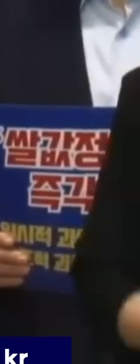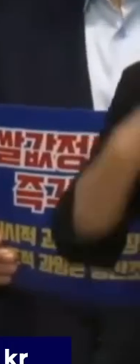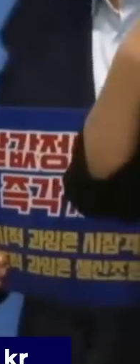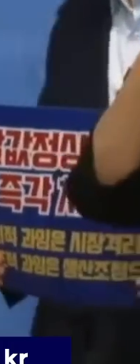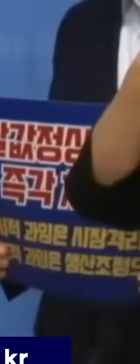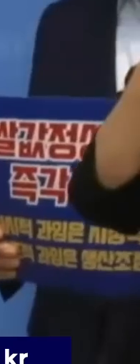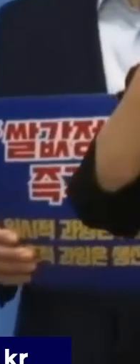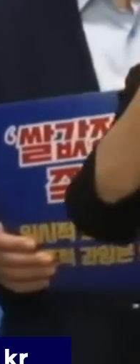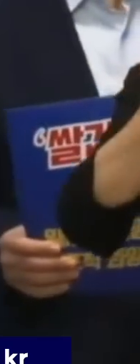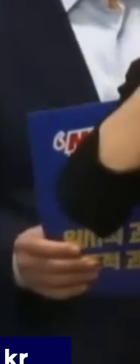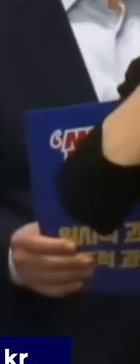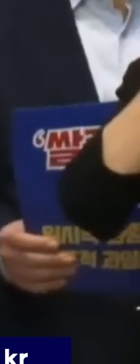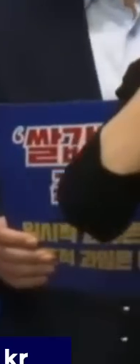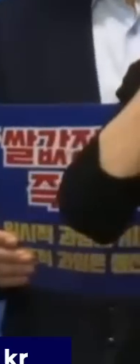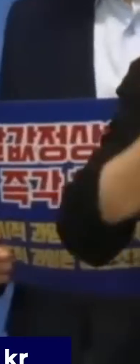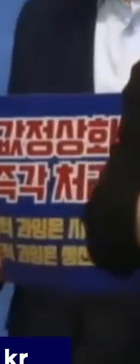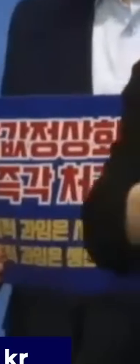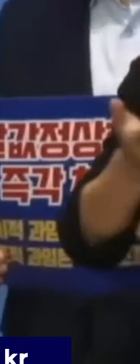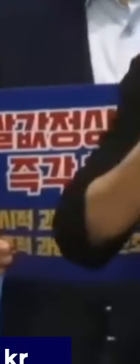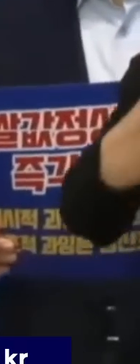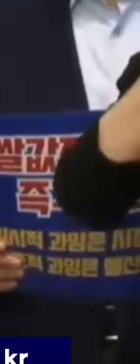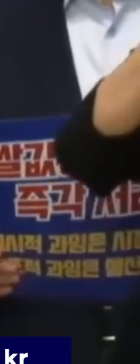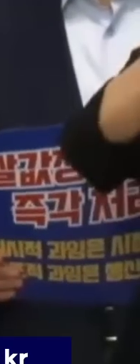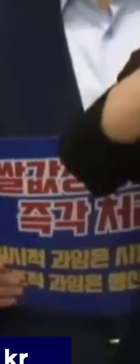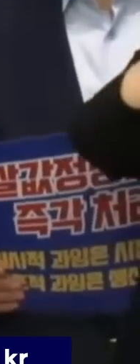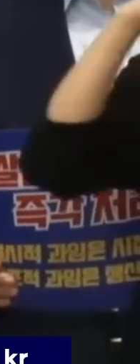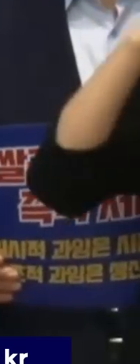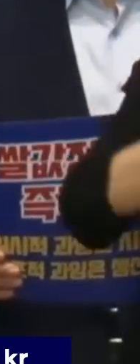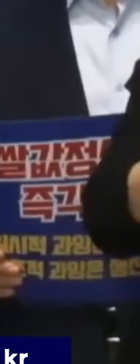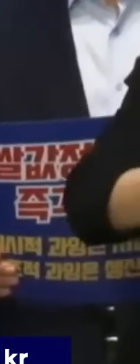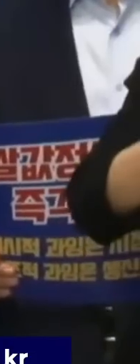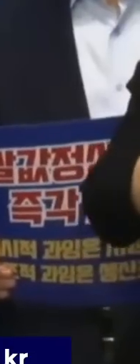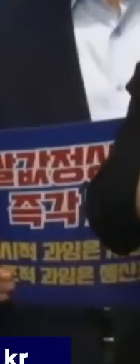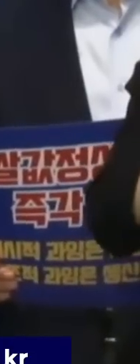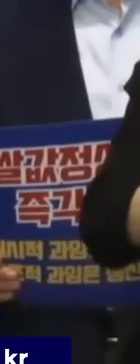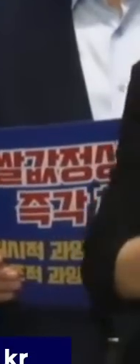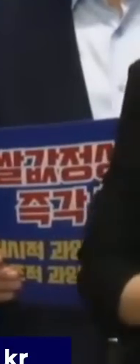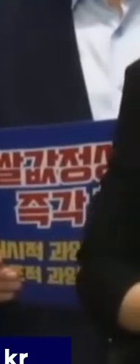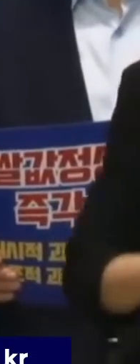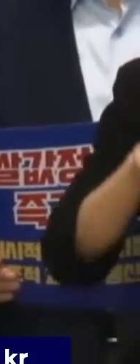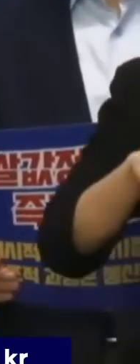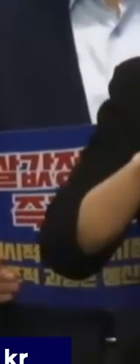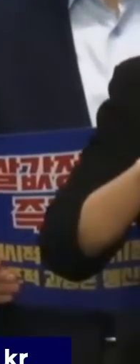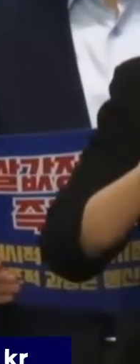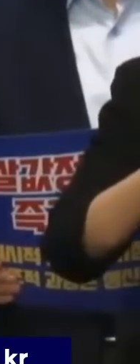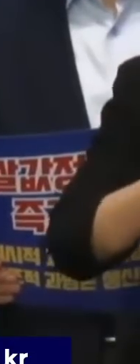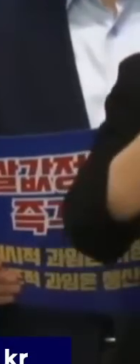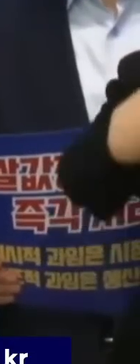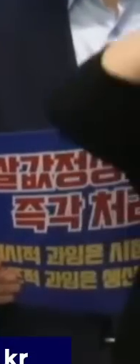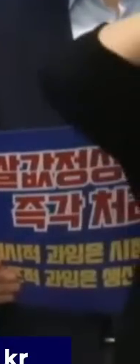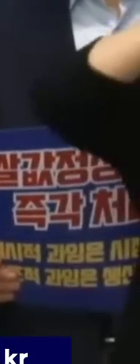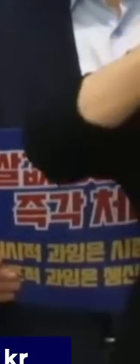셋째, 쌀 수급과 쌀값 정상화를 위해 시장 격리 의무화와 생산 면적 조정